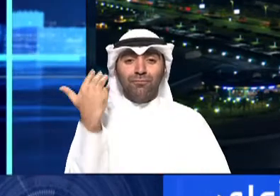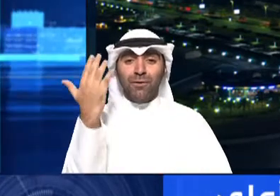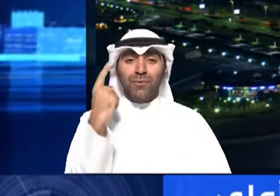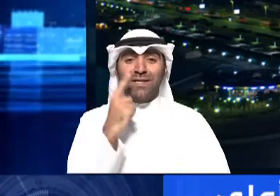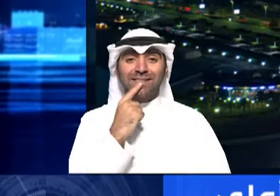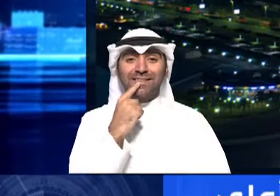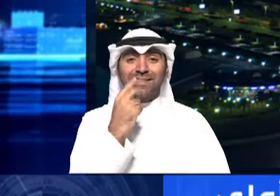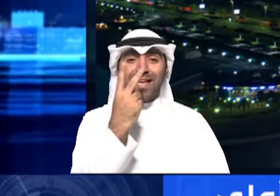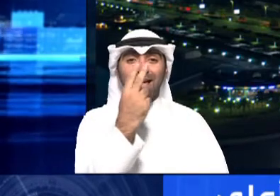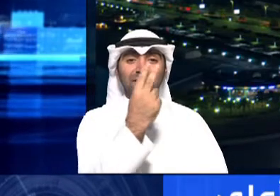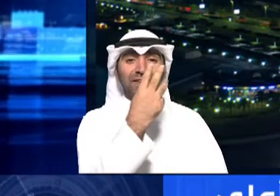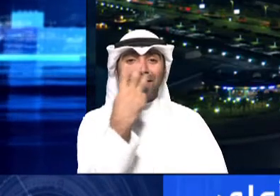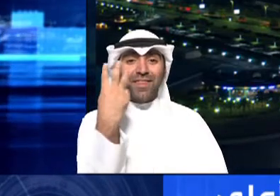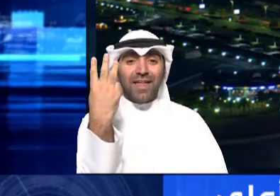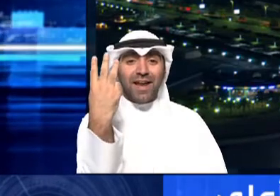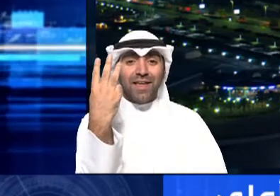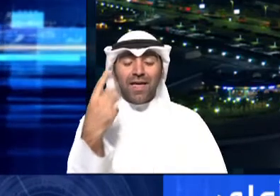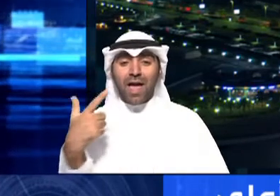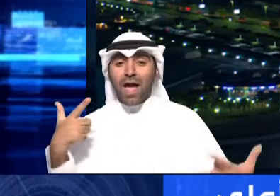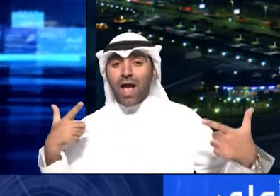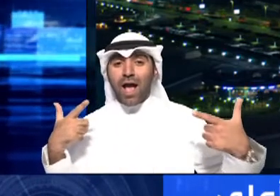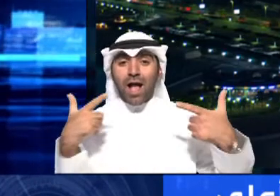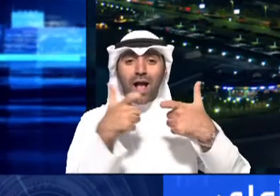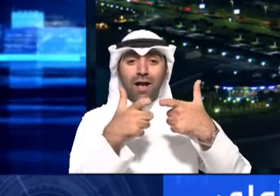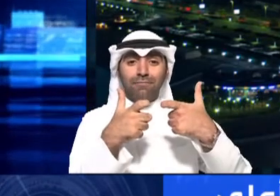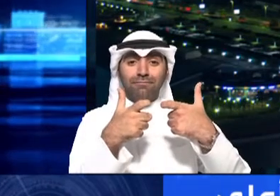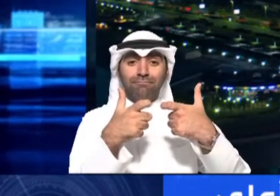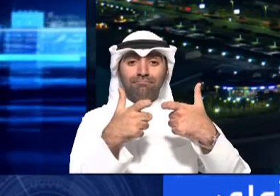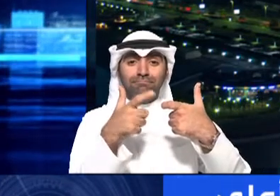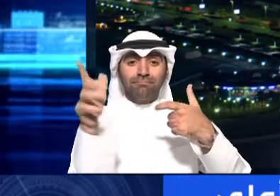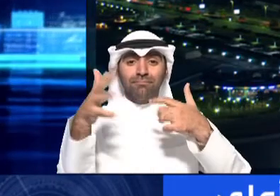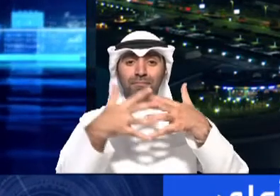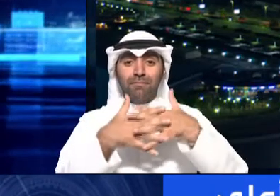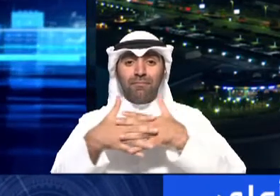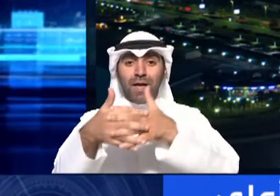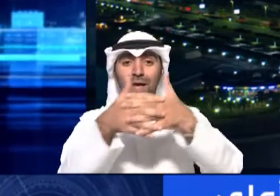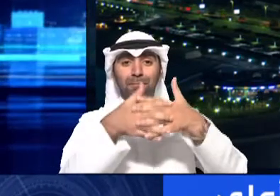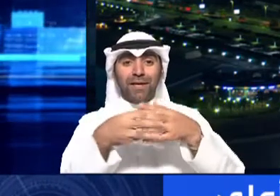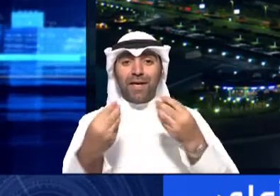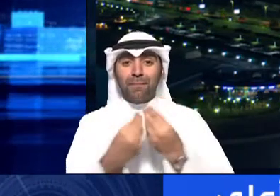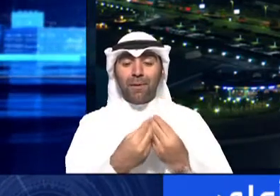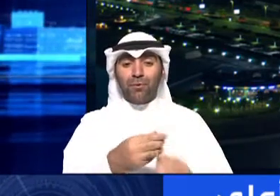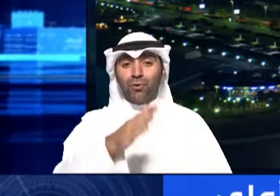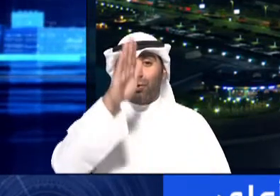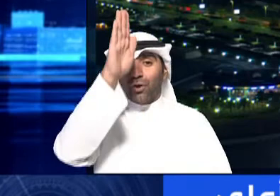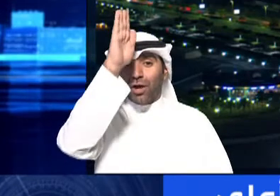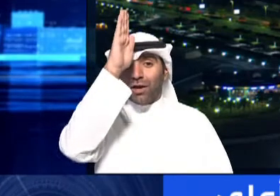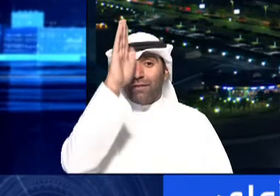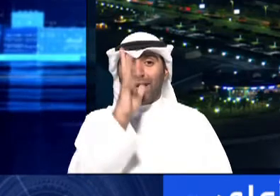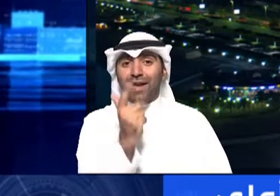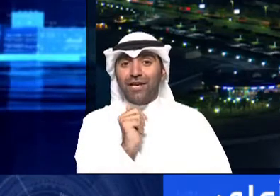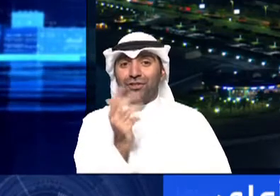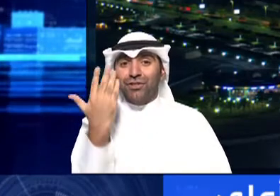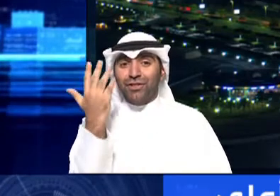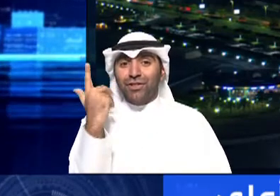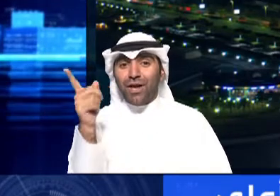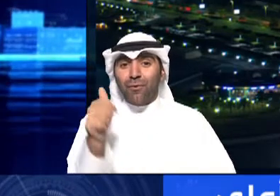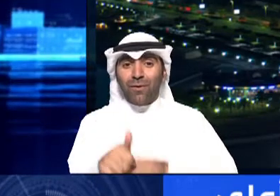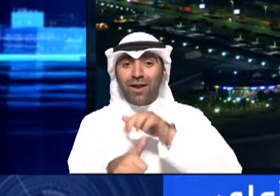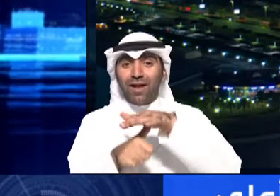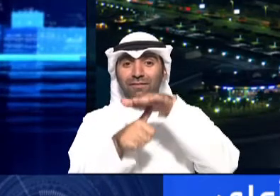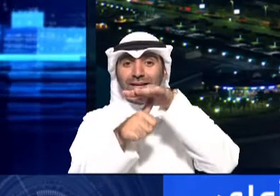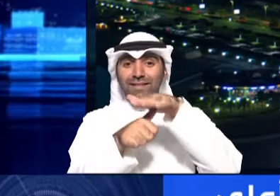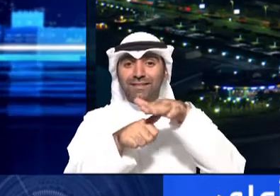2003 في حرب تحرير العراق من السيطرة اللي كانت كاتمة على أنفاس أبناء